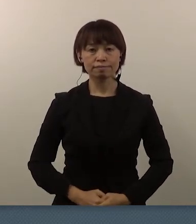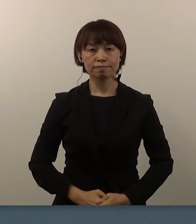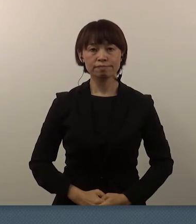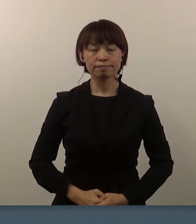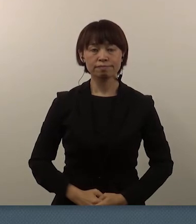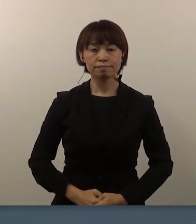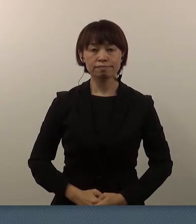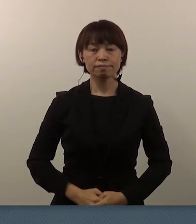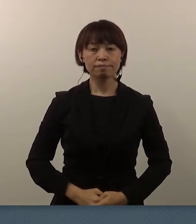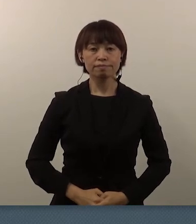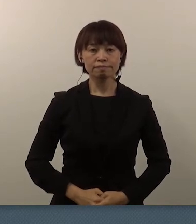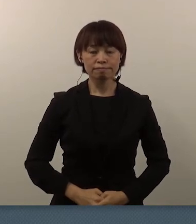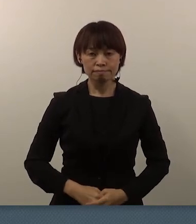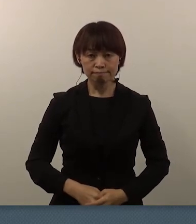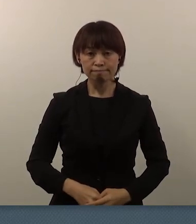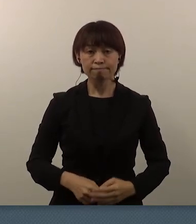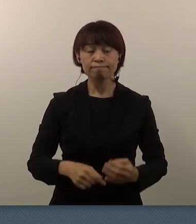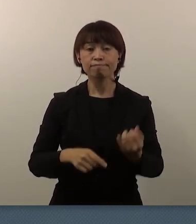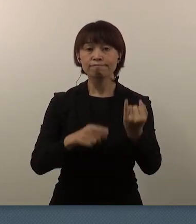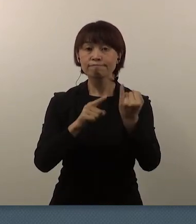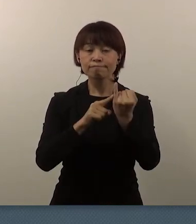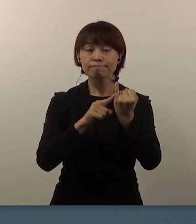あとですね、 関連でいいですか。 どうぞ。